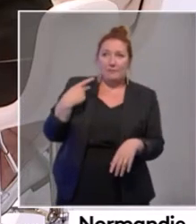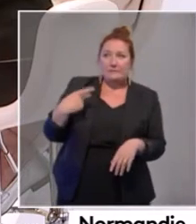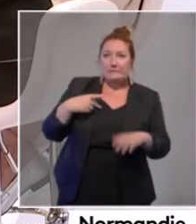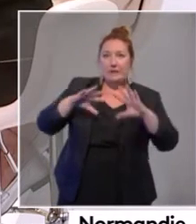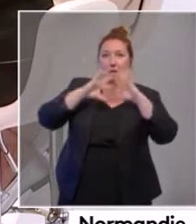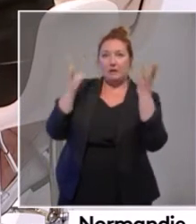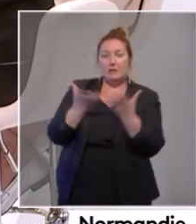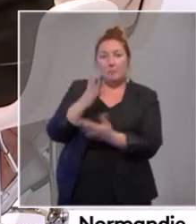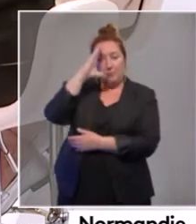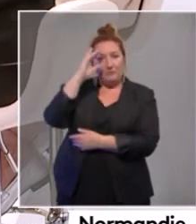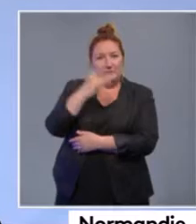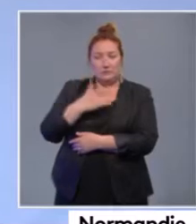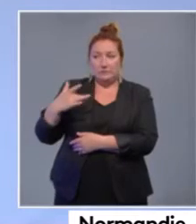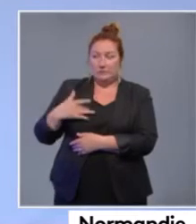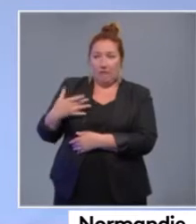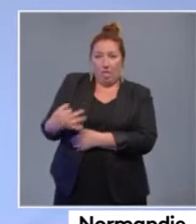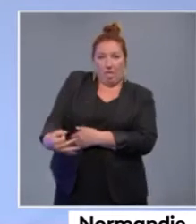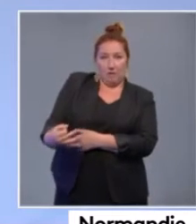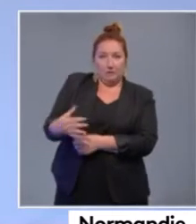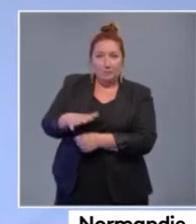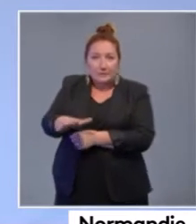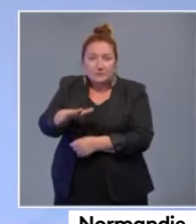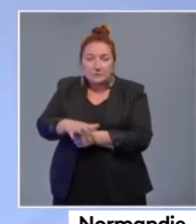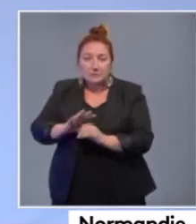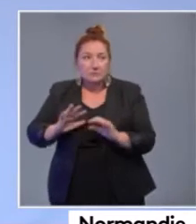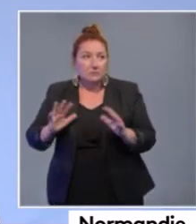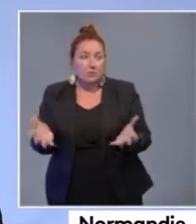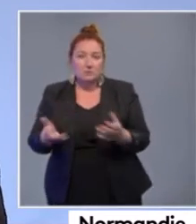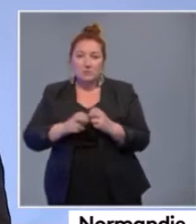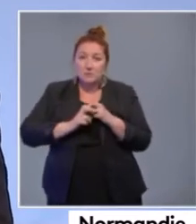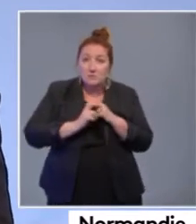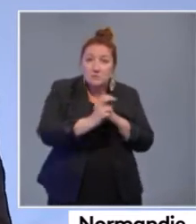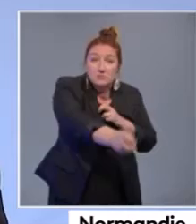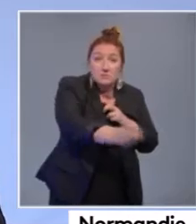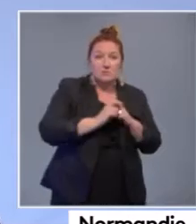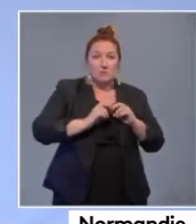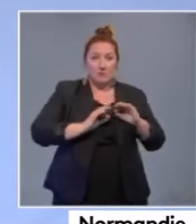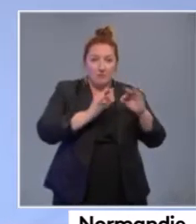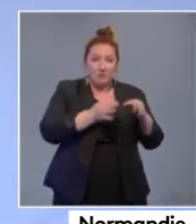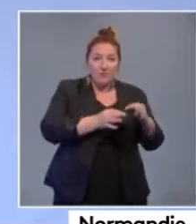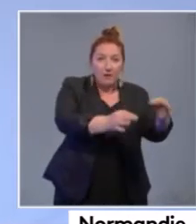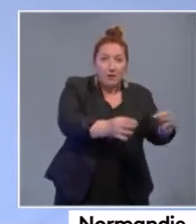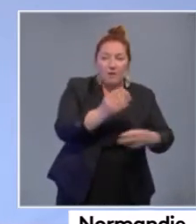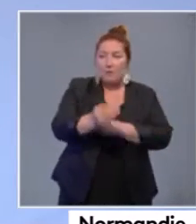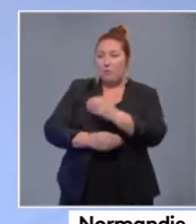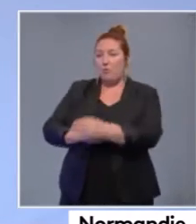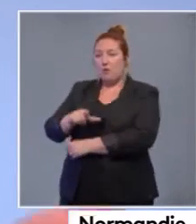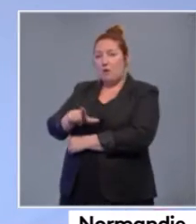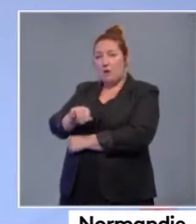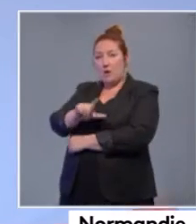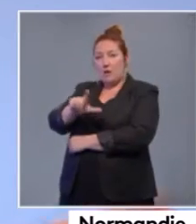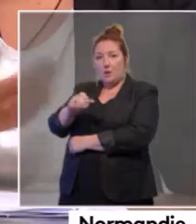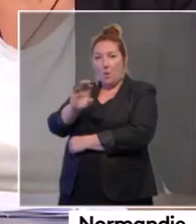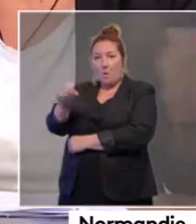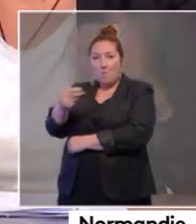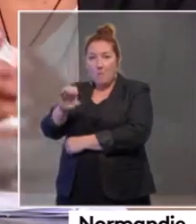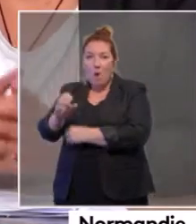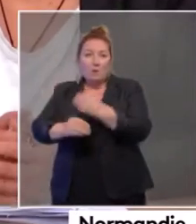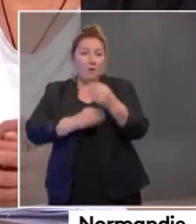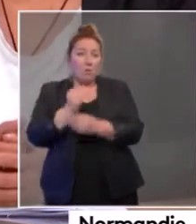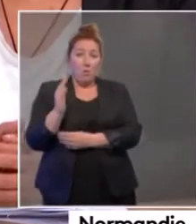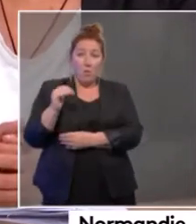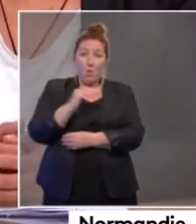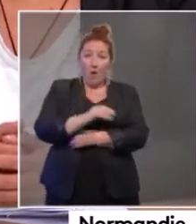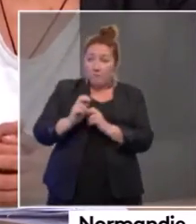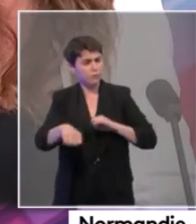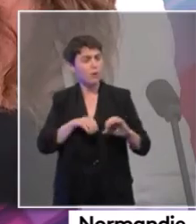aller soigner. C'est-à-dire que quand on est obligé d'aller soit à Fécamp, soit à Lillebonne ou au Havre, c'est